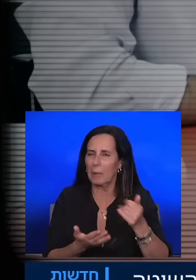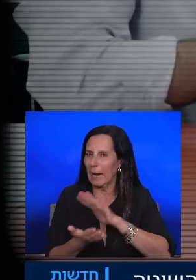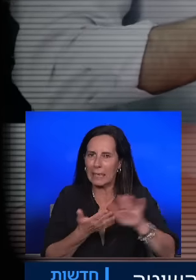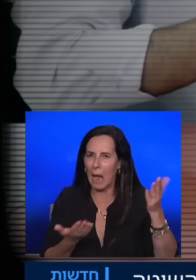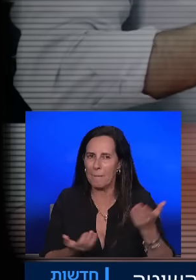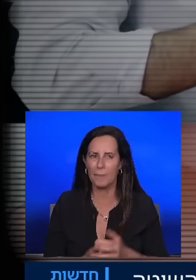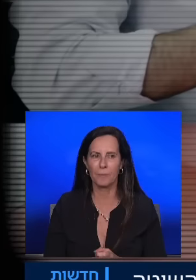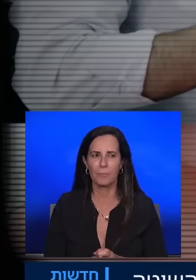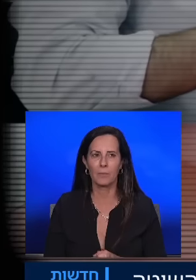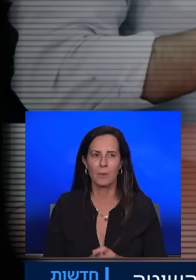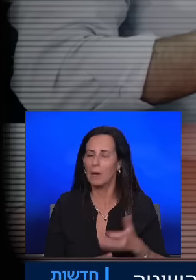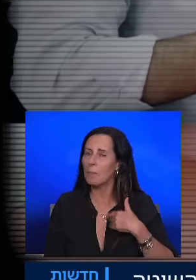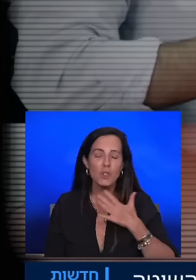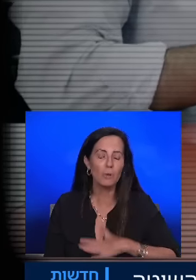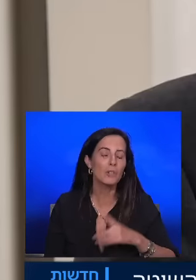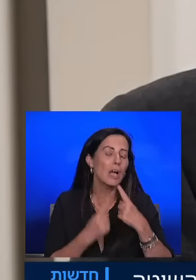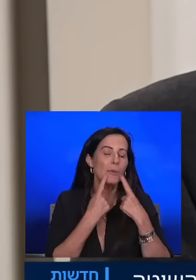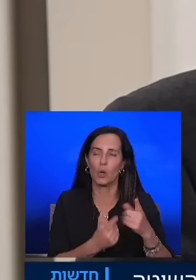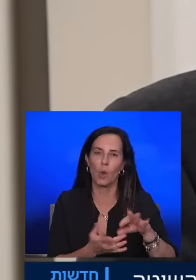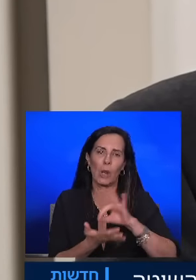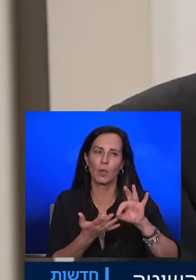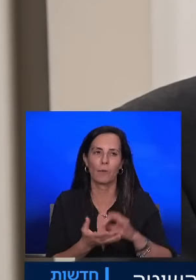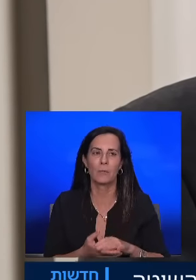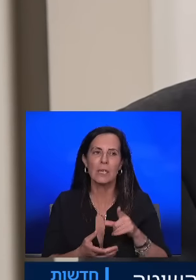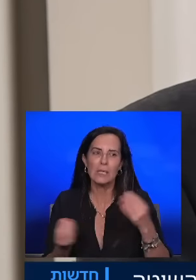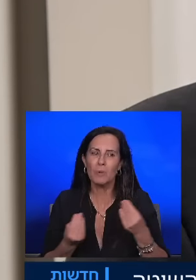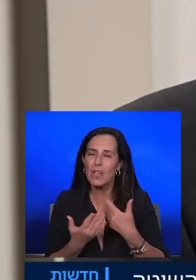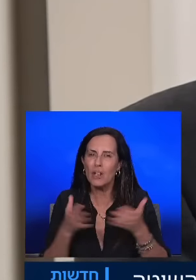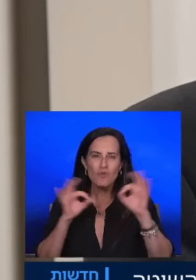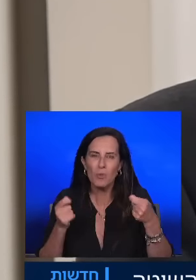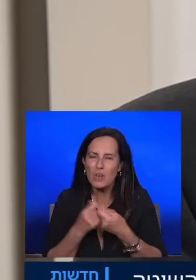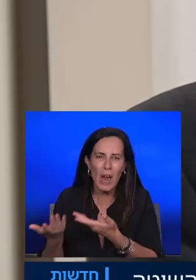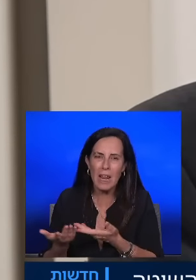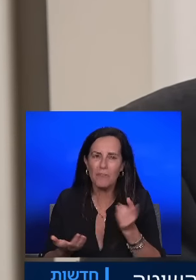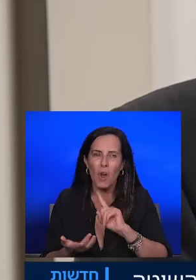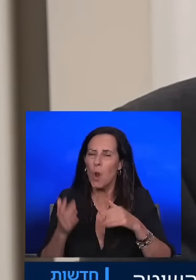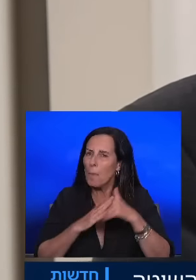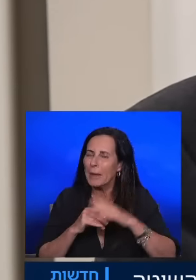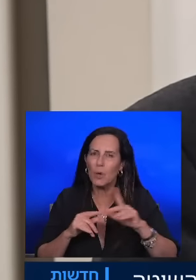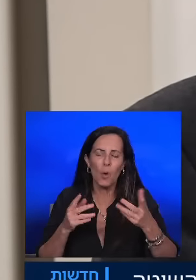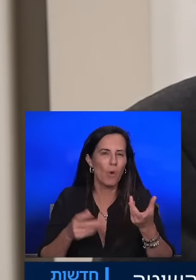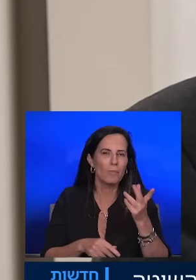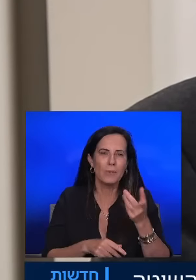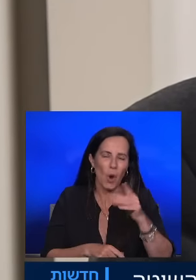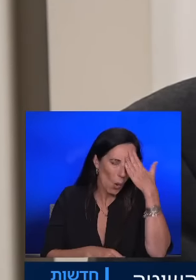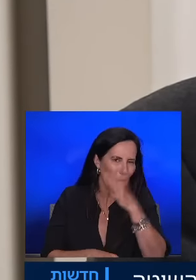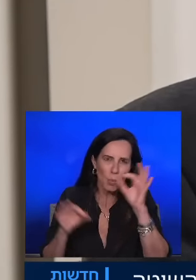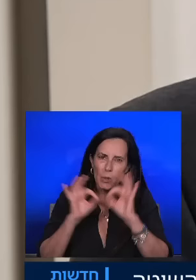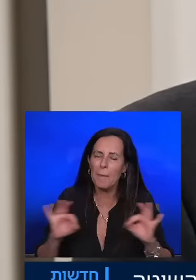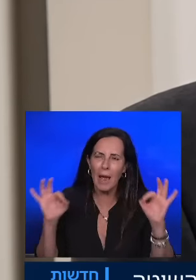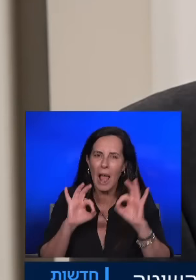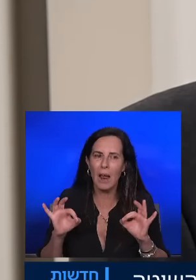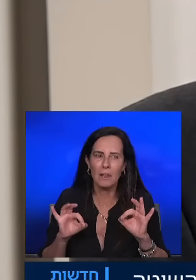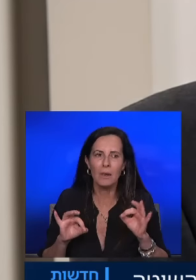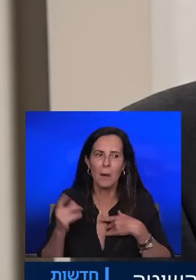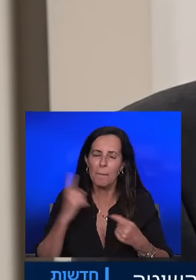לחלוטין. וכמה שאנחנו רוצים? כמה שאתה רוצה. בעצם מוצר שאין לנו שום קשר אליו. לא בנינו אותו, לא תחזקנו אותו, לא הכרנו אותו בכלל. אנחנו